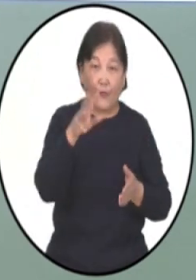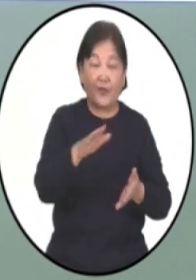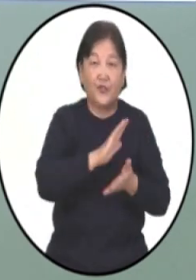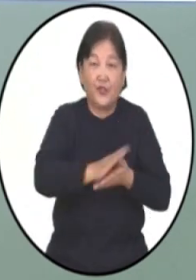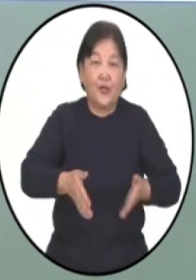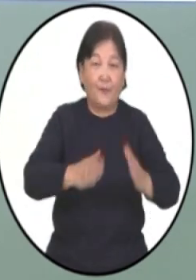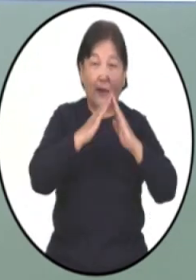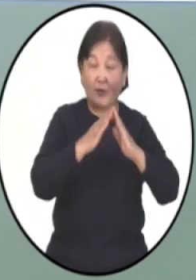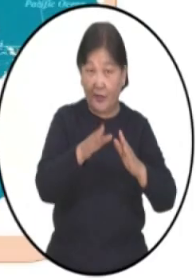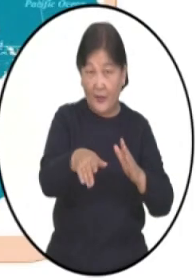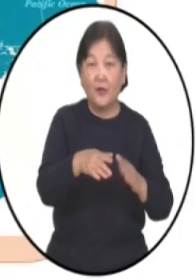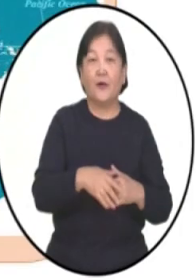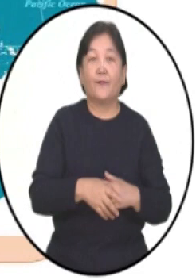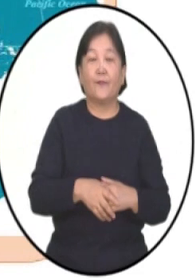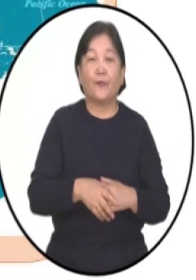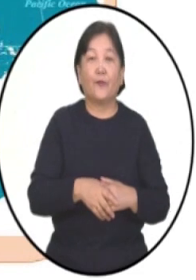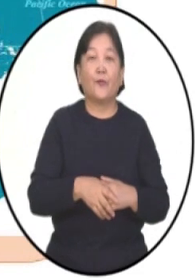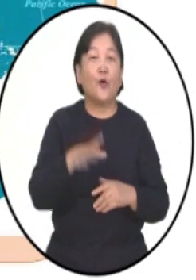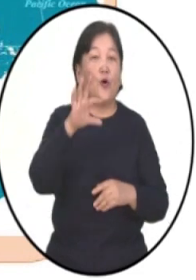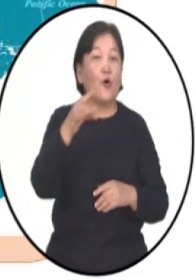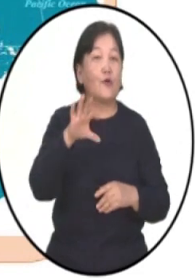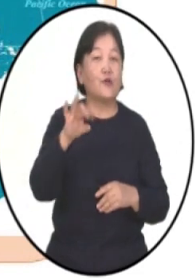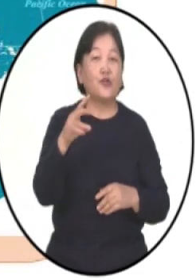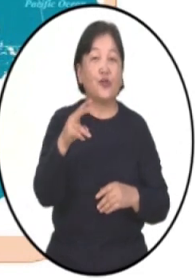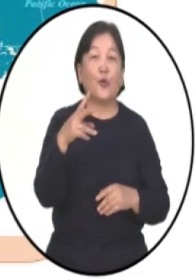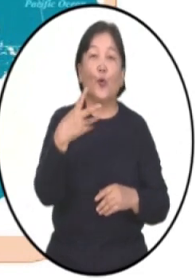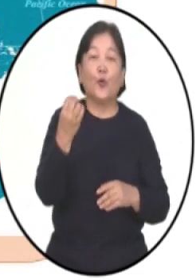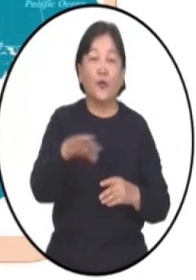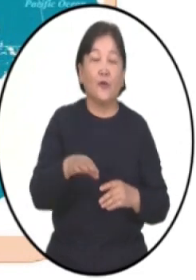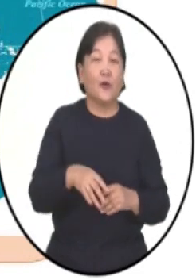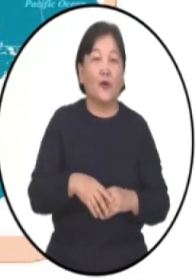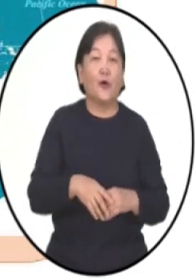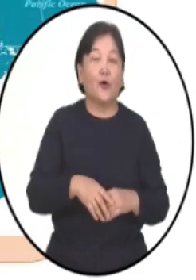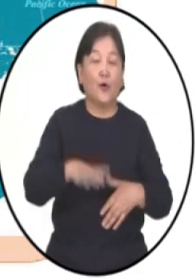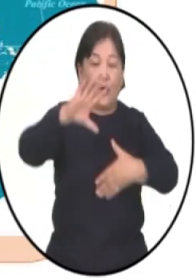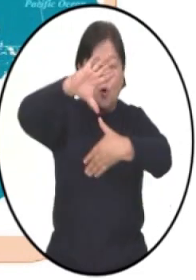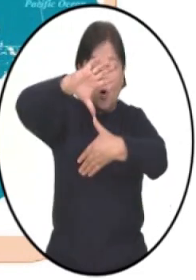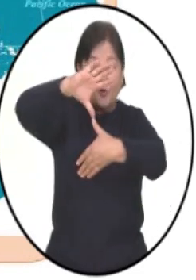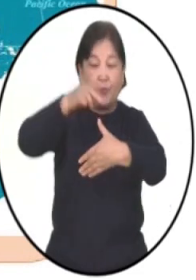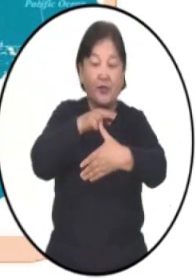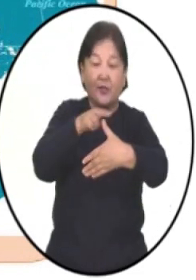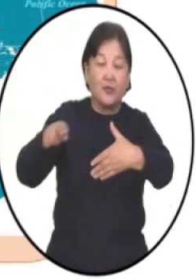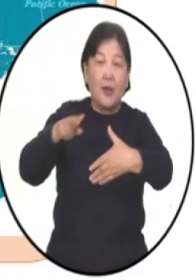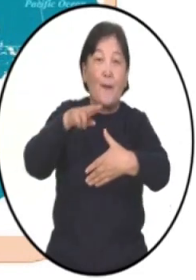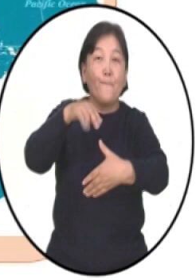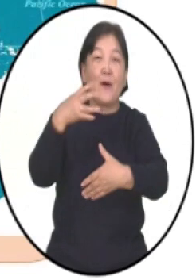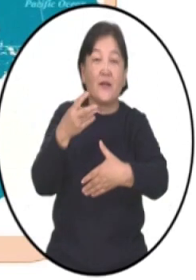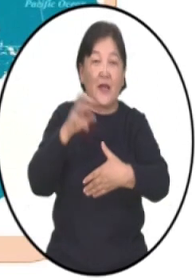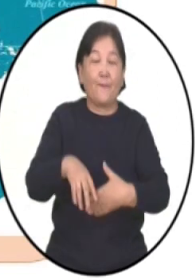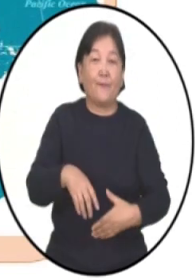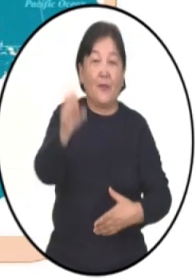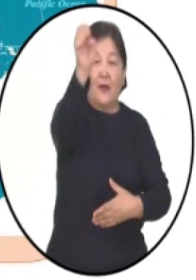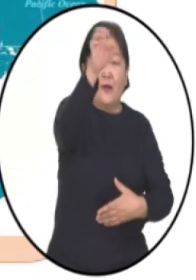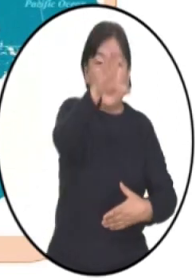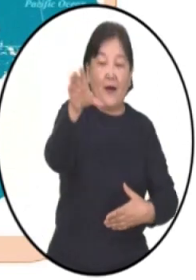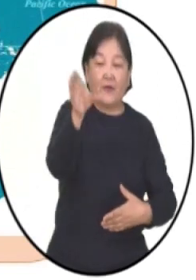газар байрлуулдаг. За орчин цагийн далай тээврийн сүлжээнд хойд ба Өмнөд Америкийг заагласан Панам, Африк ба Ази Европыг